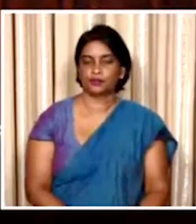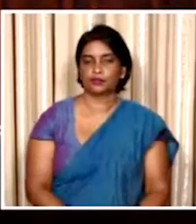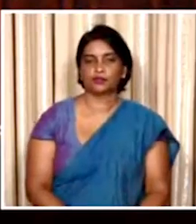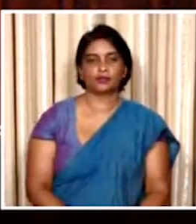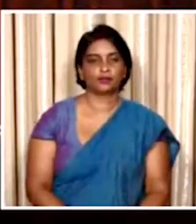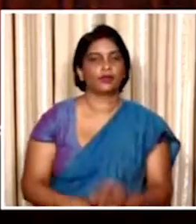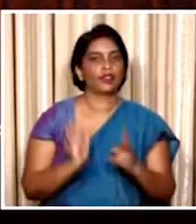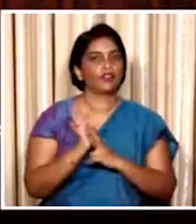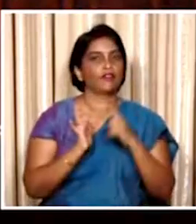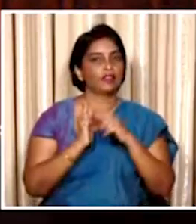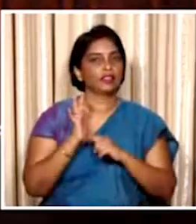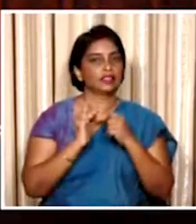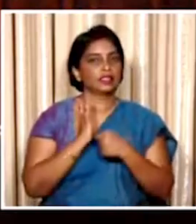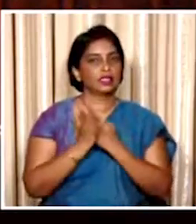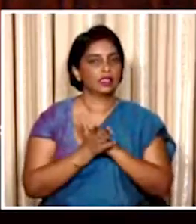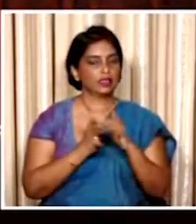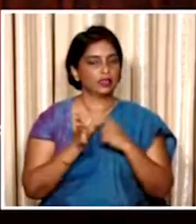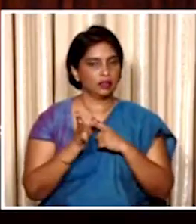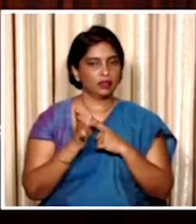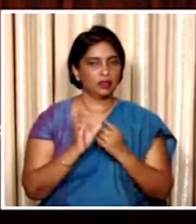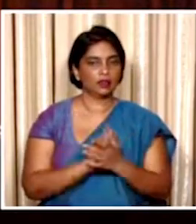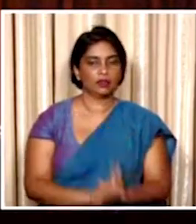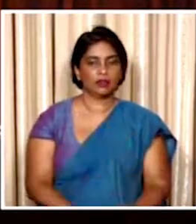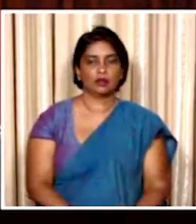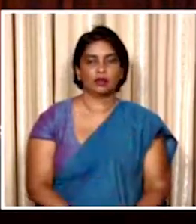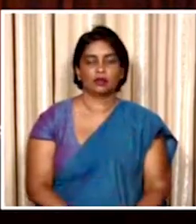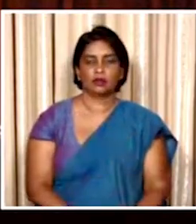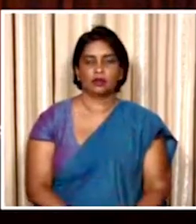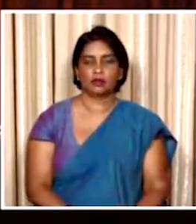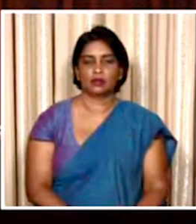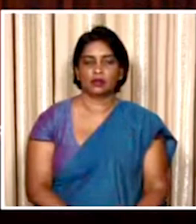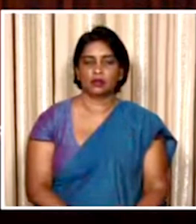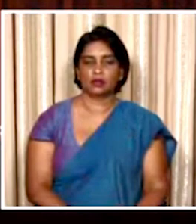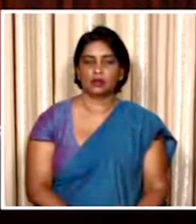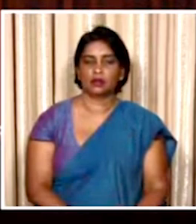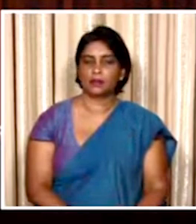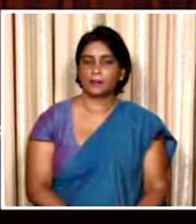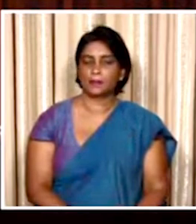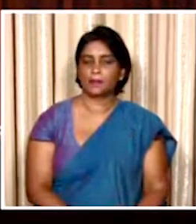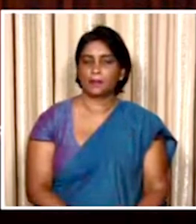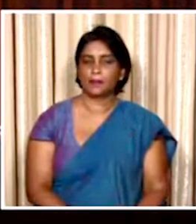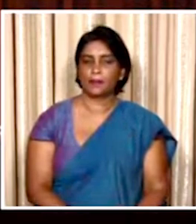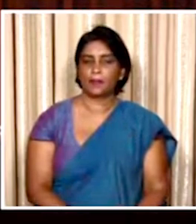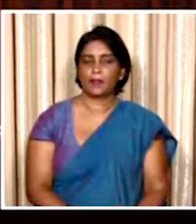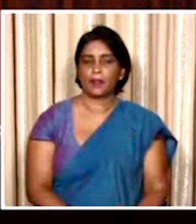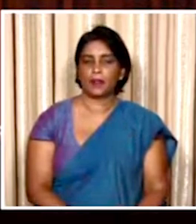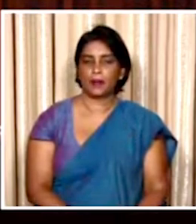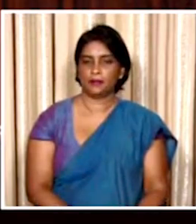මීළඟට ගරු විජිත හේරත් නොට ගරු විජිත හේරත් අන්තිම